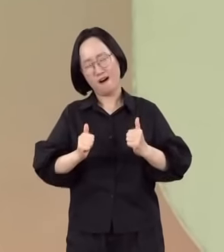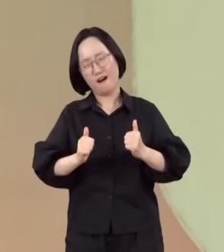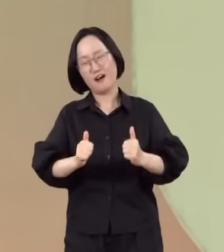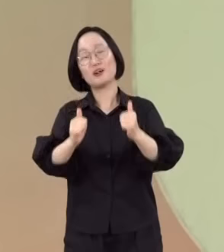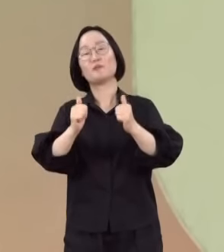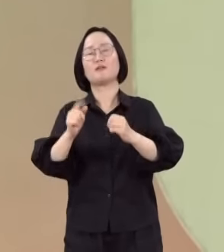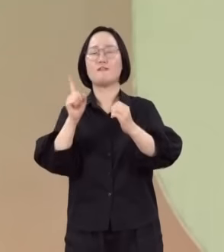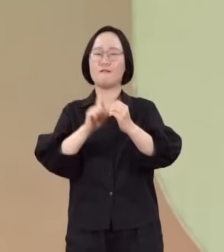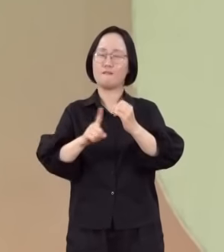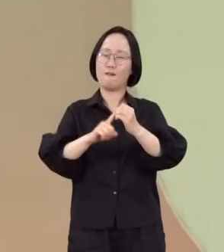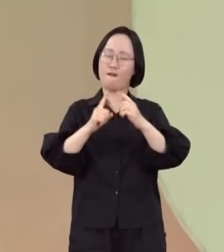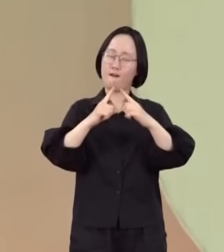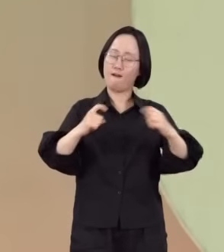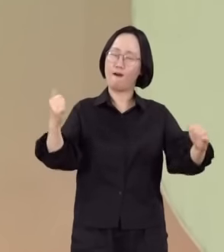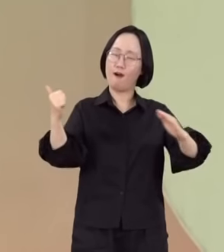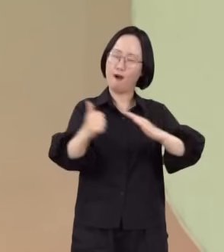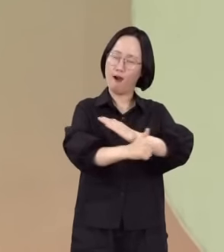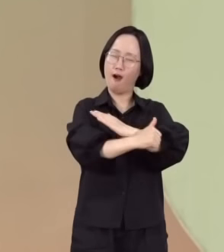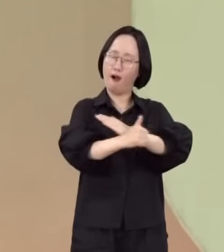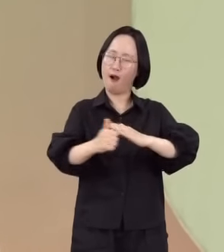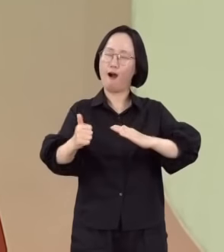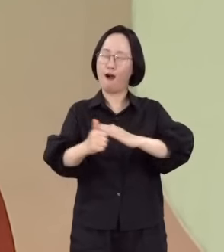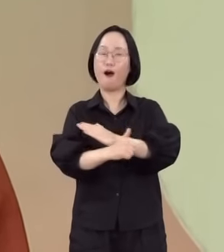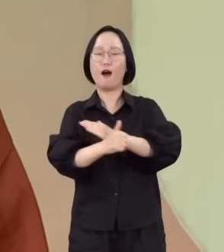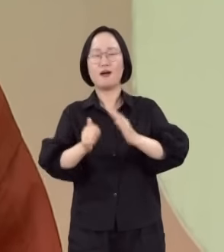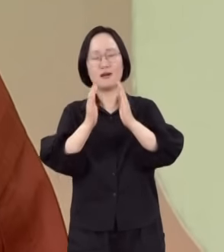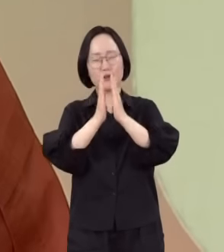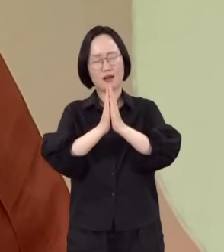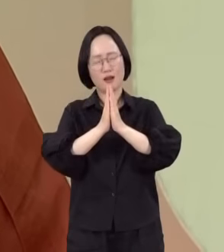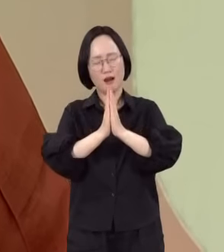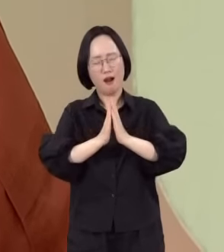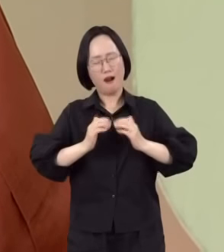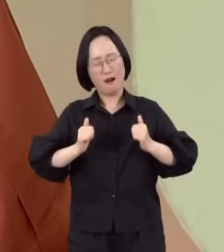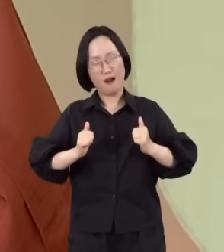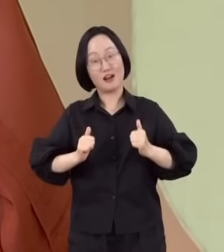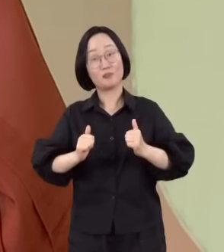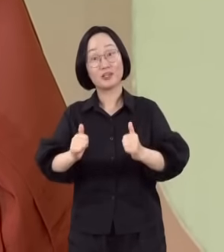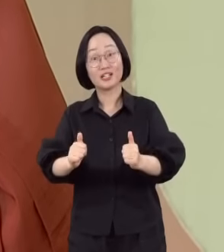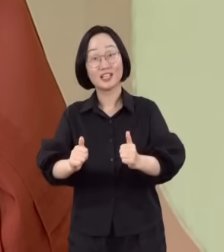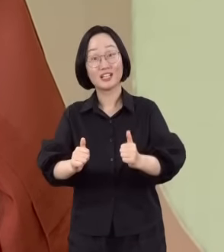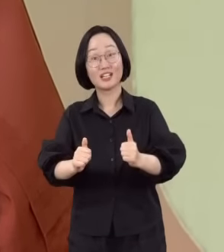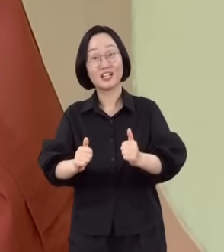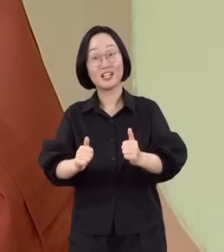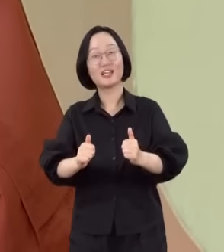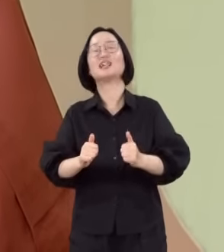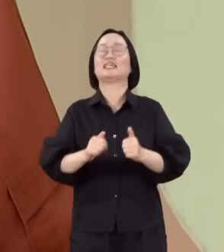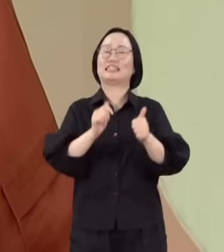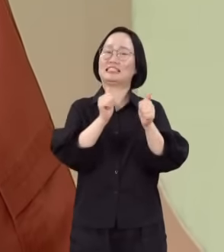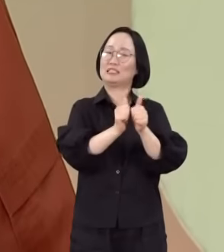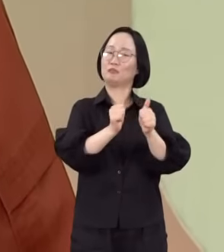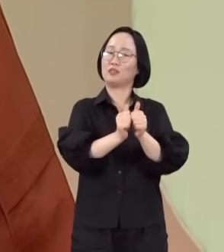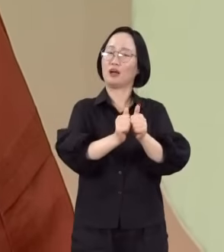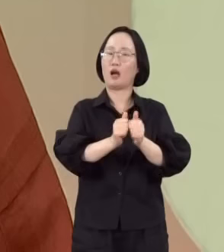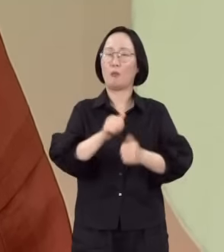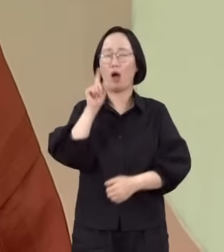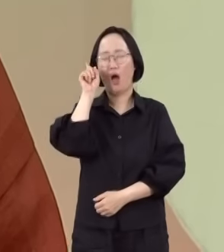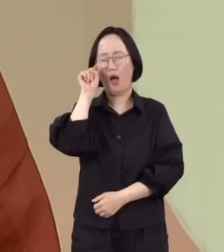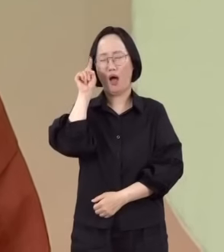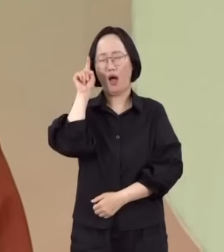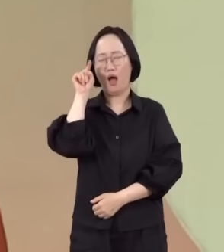열심히 절에 다니시고 기도도 많이 하셨는데 한창 기도 열심히할 때는